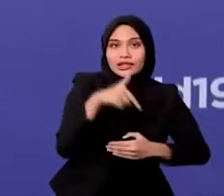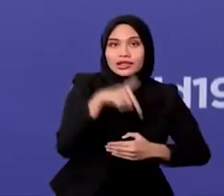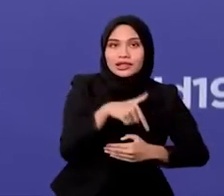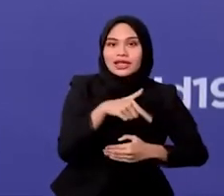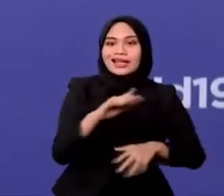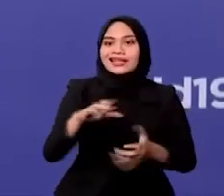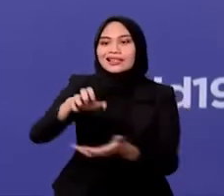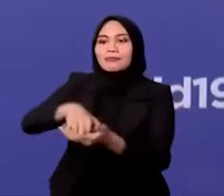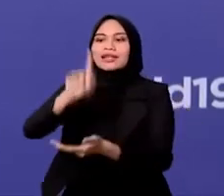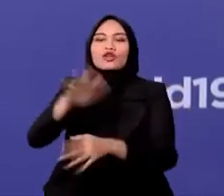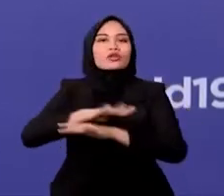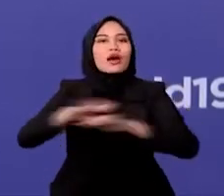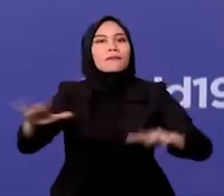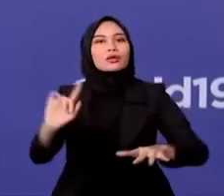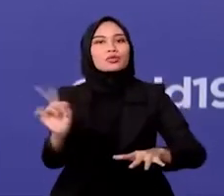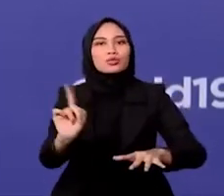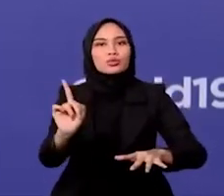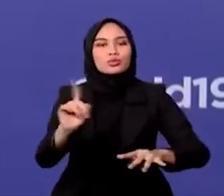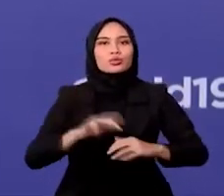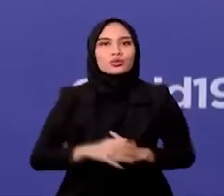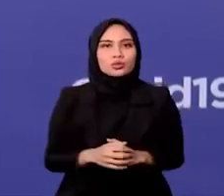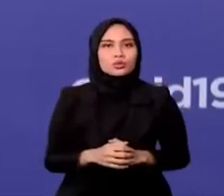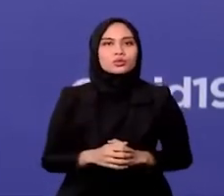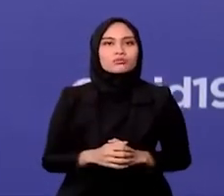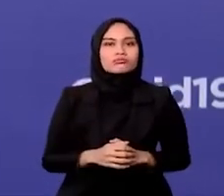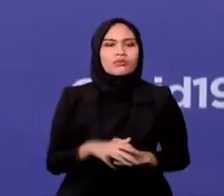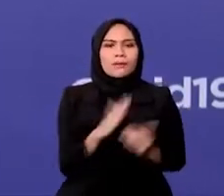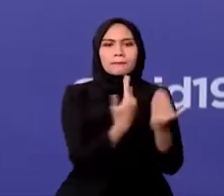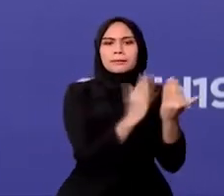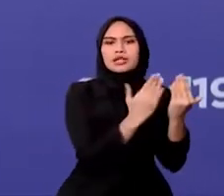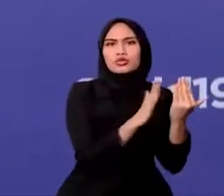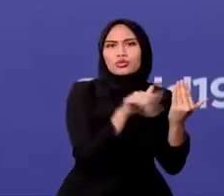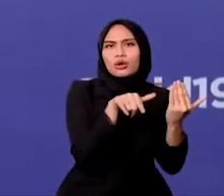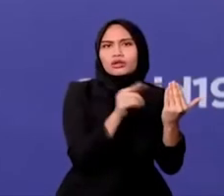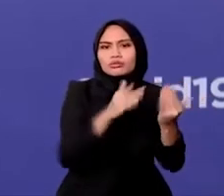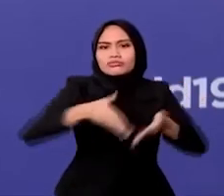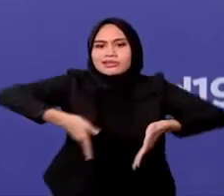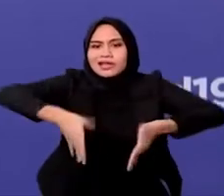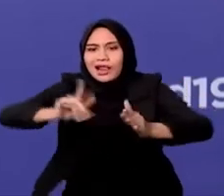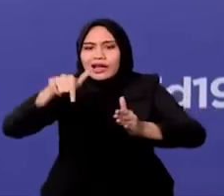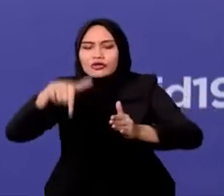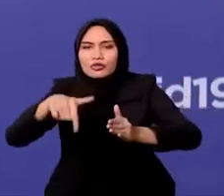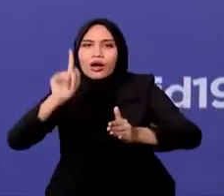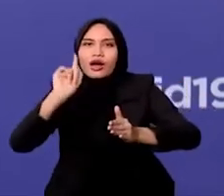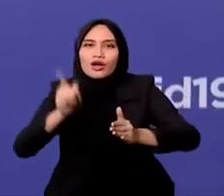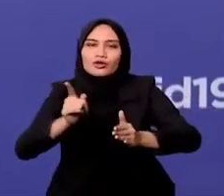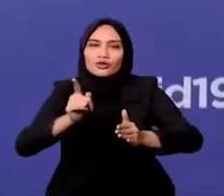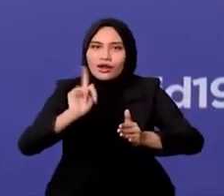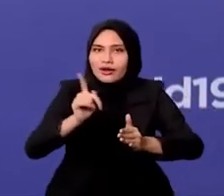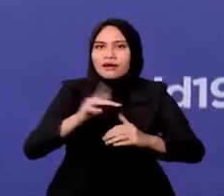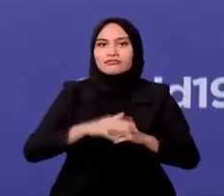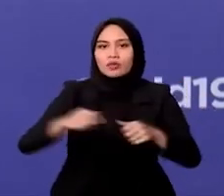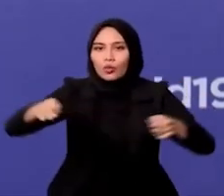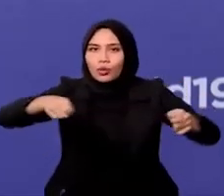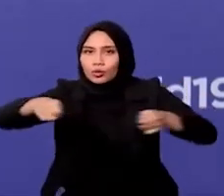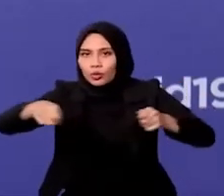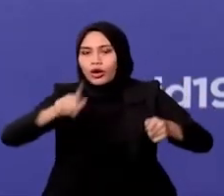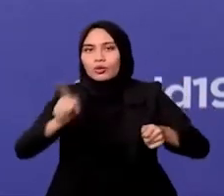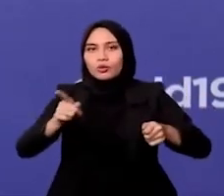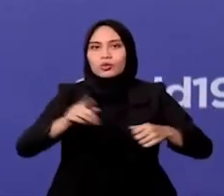aman copied batasi pintu atau jalan masuk untuk memudahkan pengecekan suhu tubuh jamaah